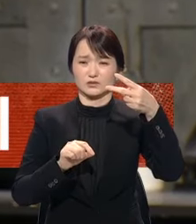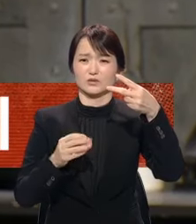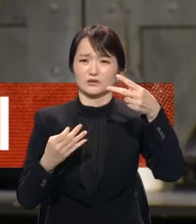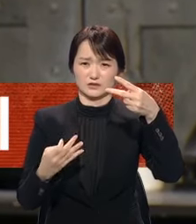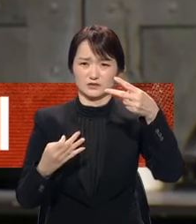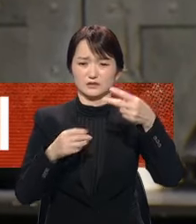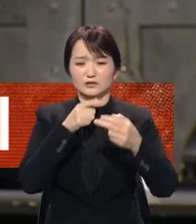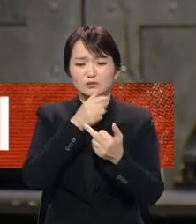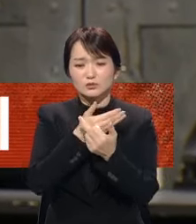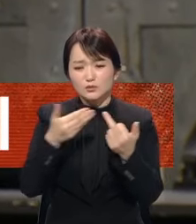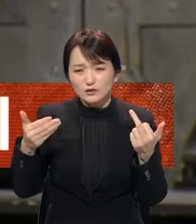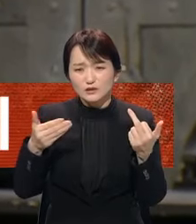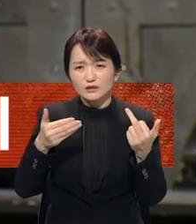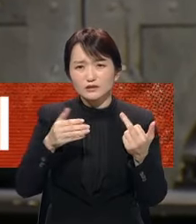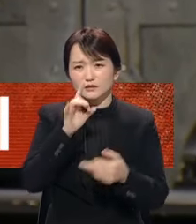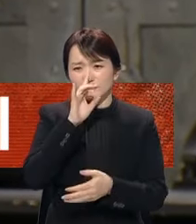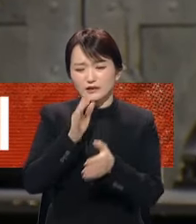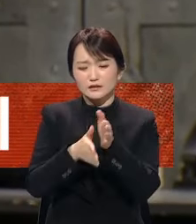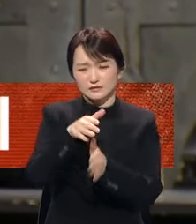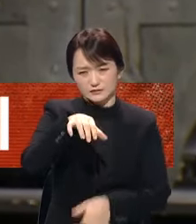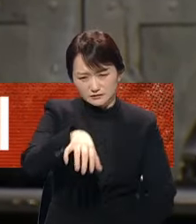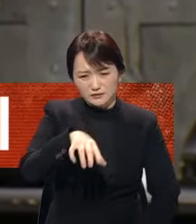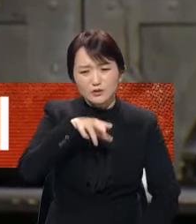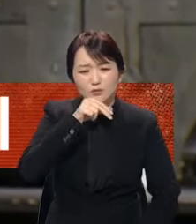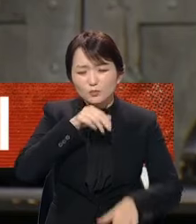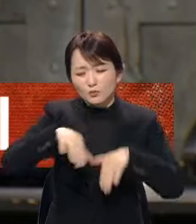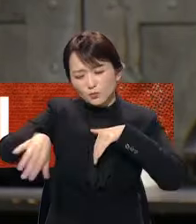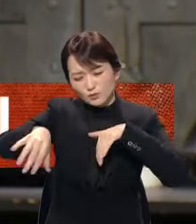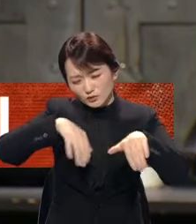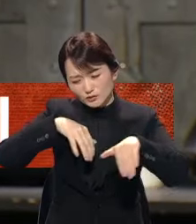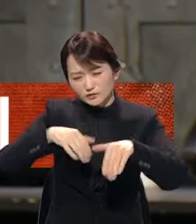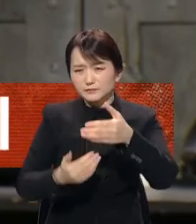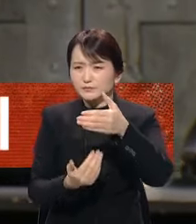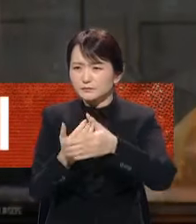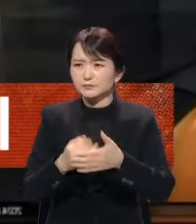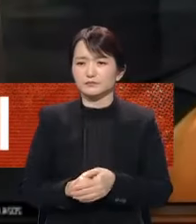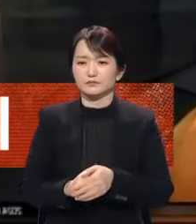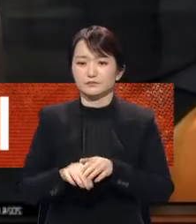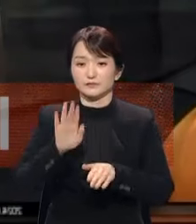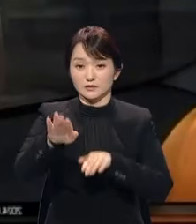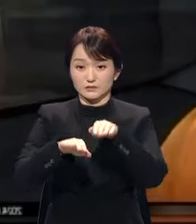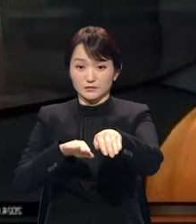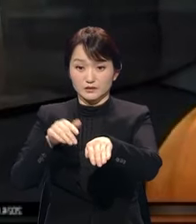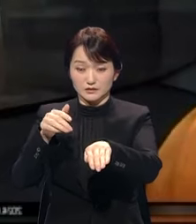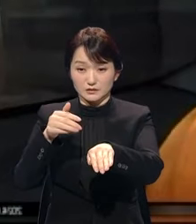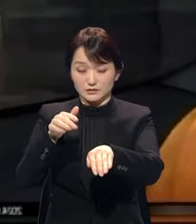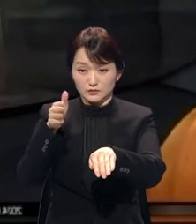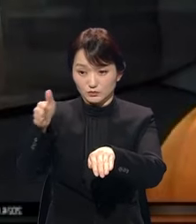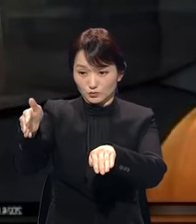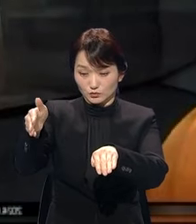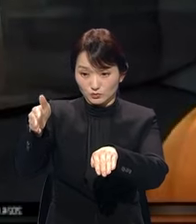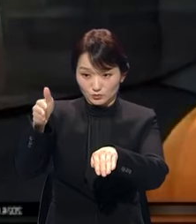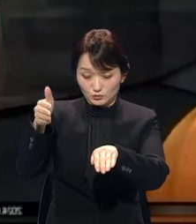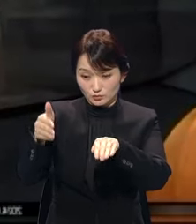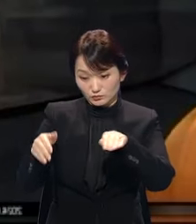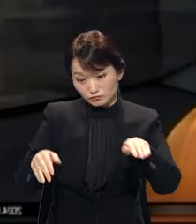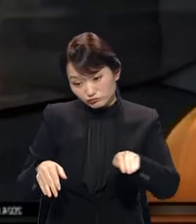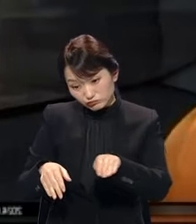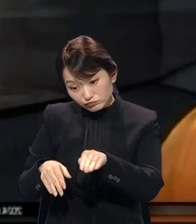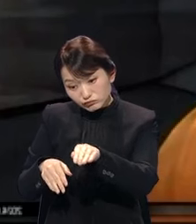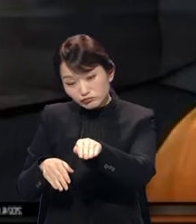지난 2월 14일에 강원도 강릉시에 있는 한 골목길에서 벌어진 일입니다. 앞차가 골목길에서 이제 큰 길로 나가려고 기다리고 있는데 뒤차가 좀